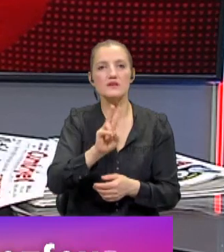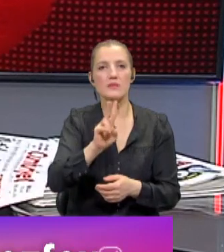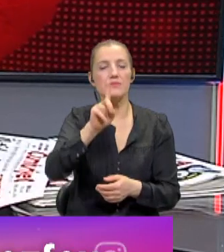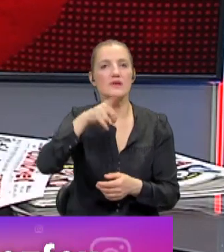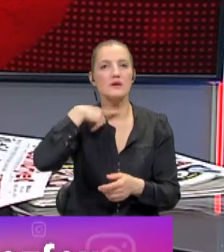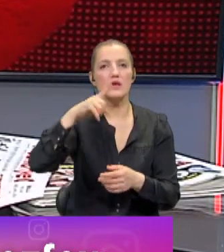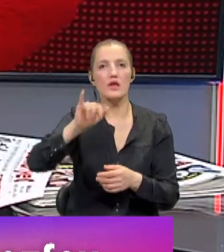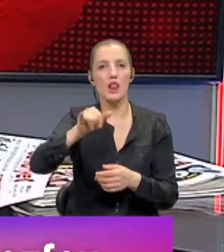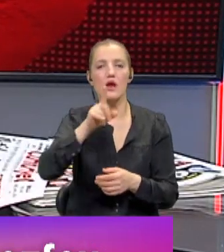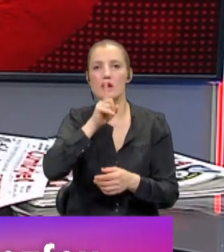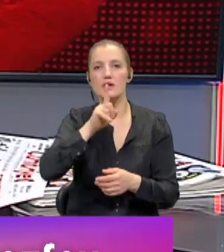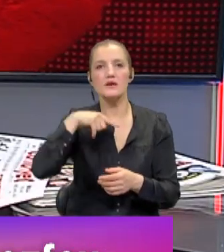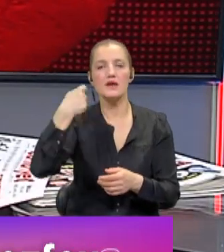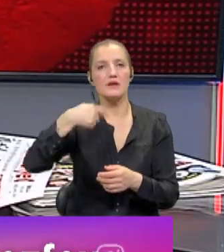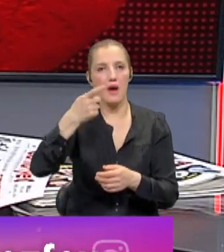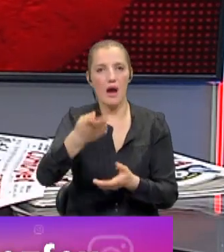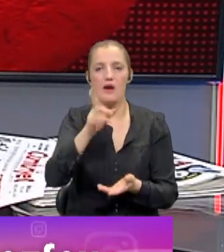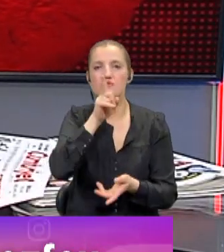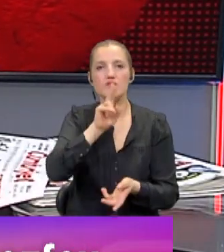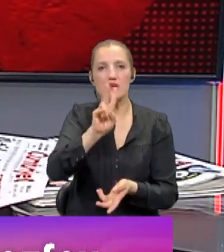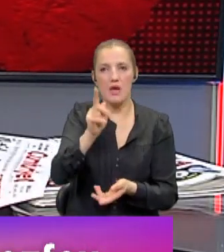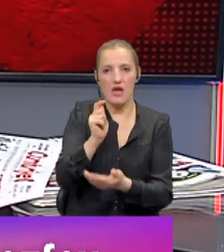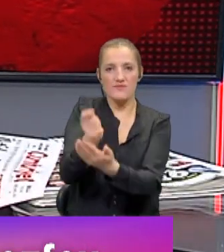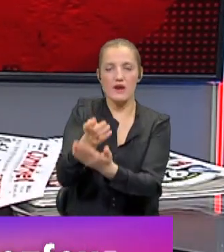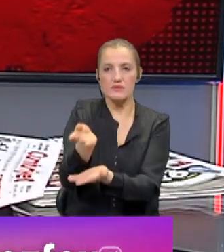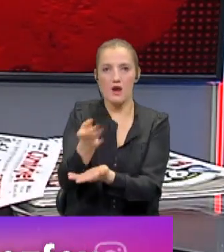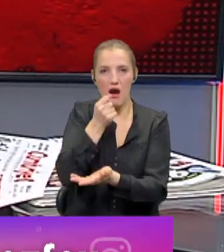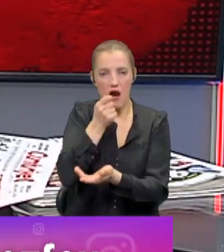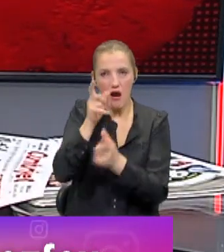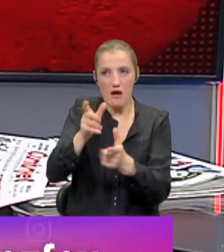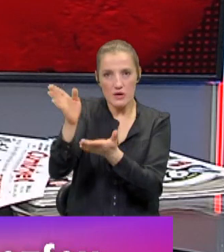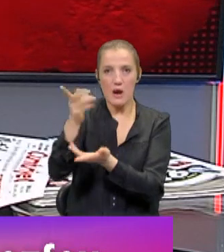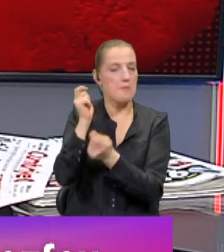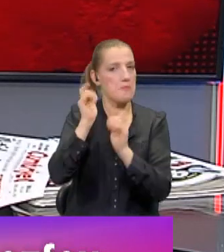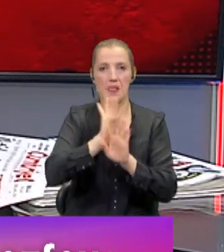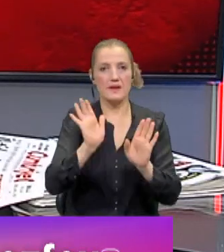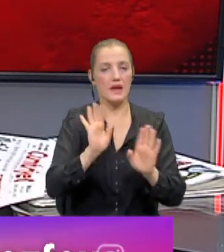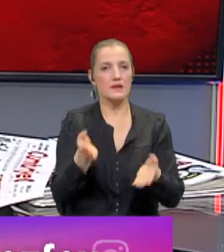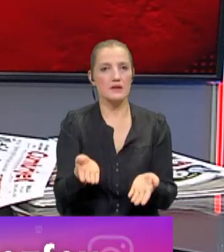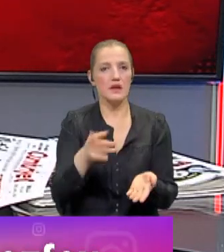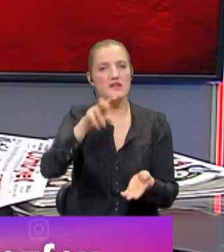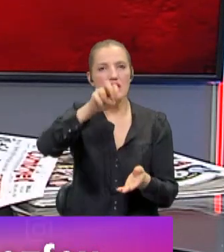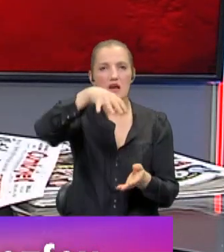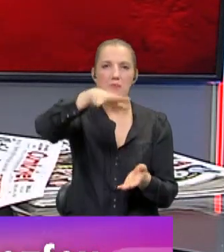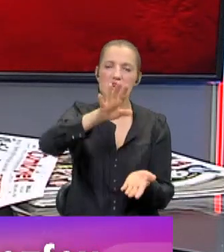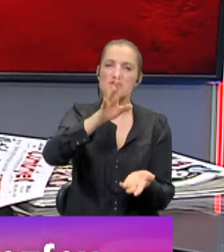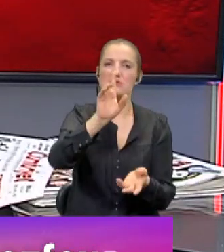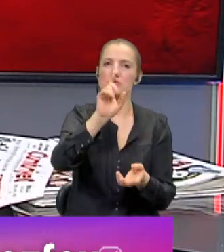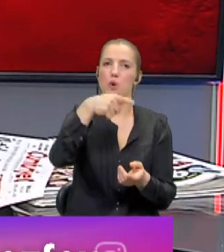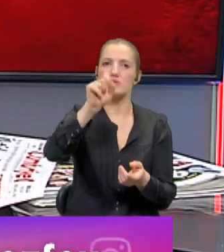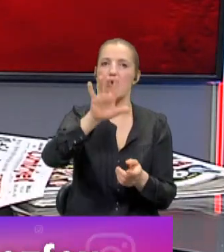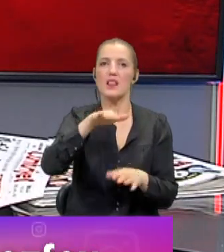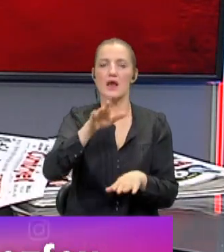bir kilo köftelik kıyma 120 lira verdiğini söylüyor ya dedim olmaz Ankara'da o kadar pahalı değil dedim Burada 85 90